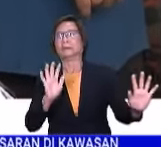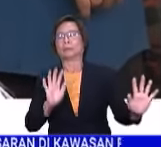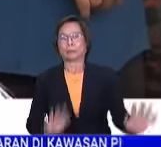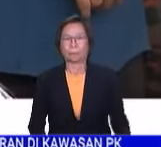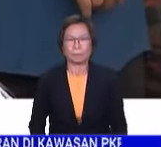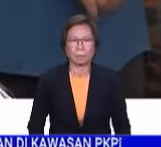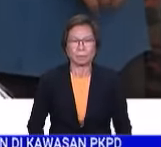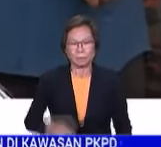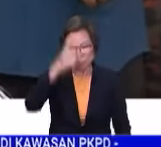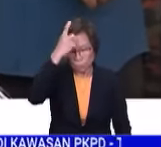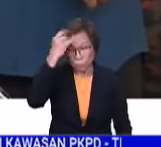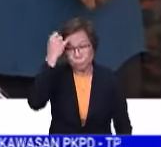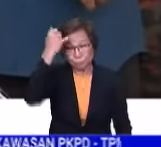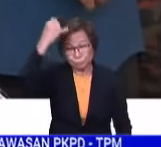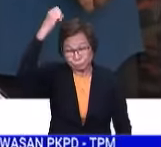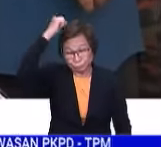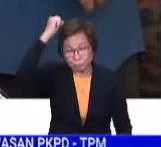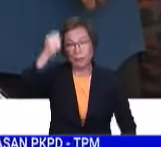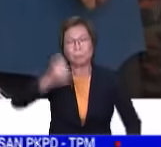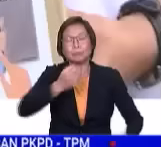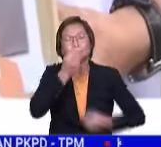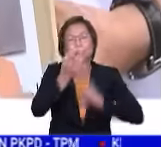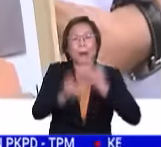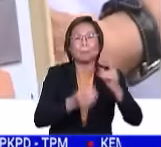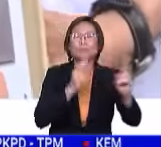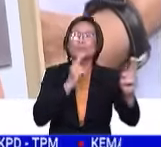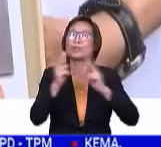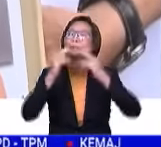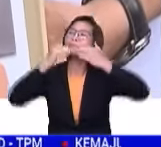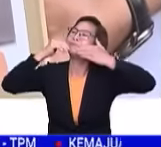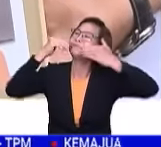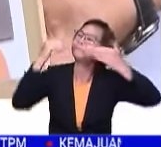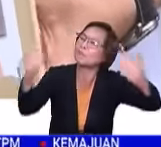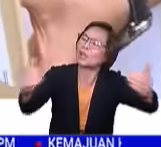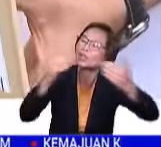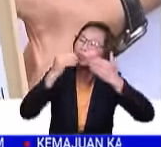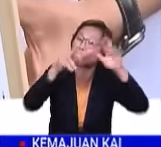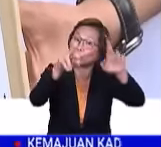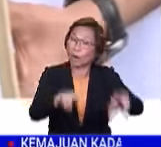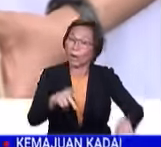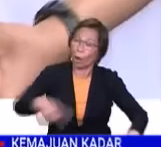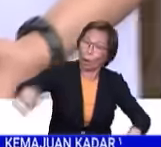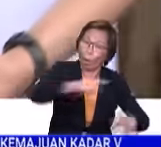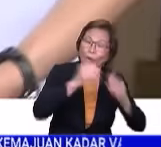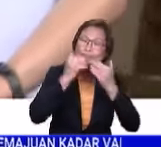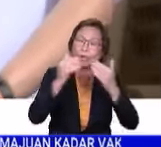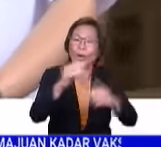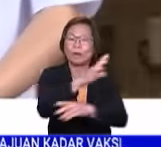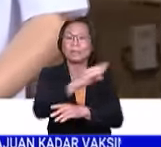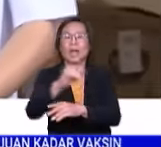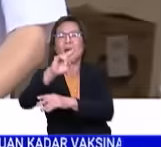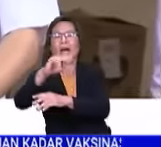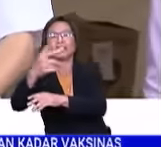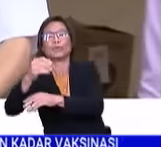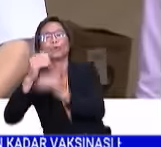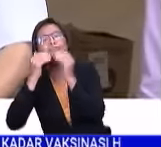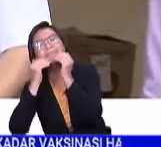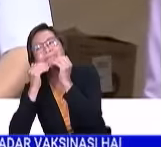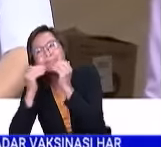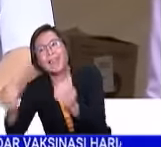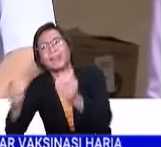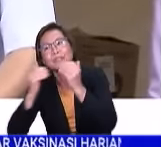Dalam pada itu, Datuk Seri Ismail Sabri turut menzahirkan ucapan terima kasih kepada rakyat dan pihak pertubuhan bukan kerajaan